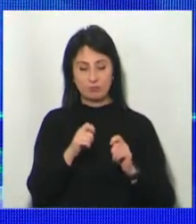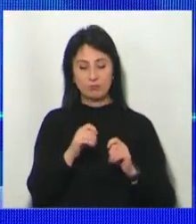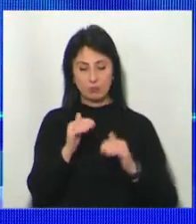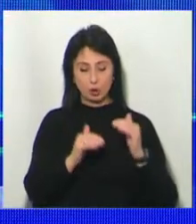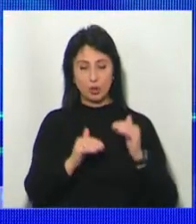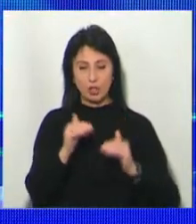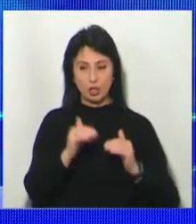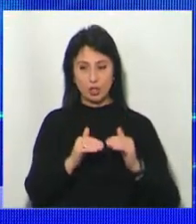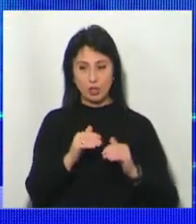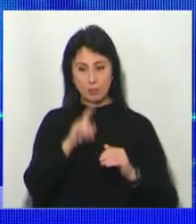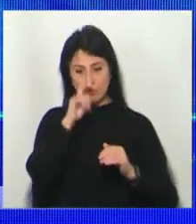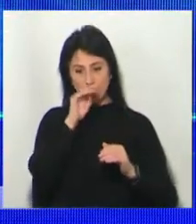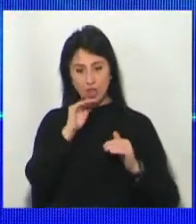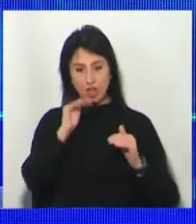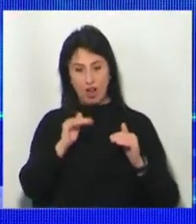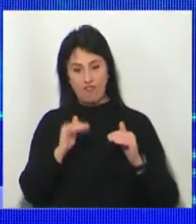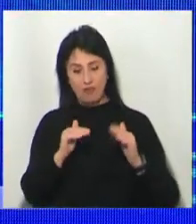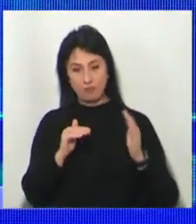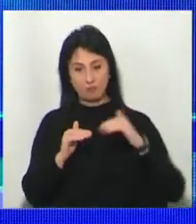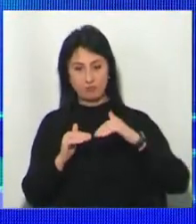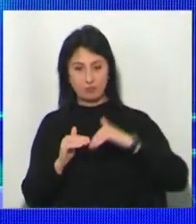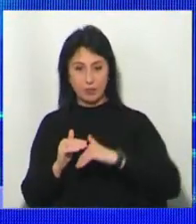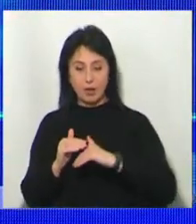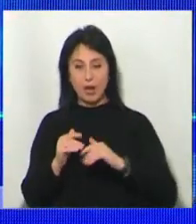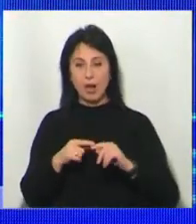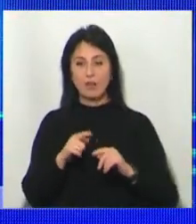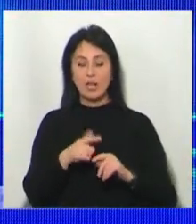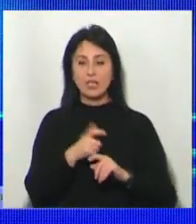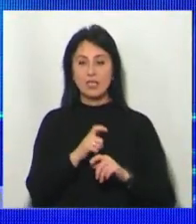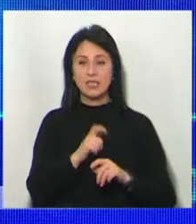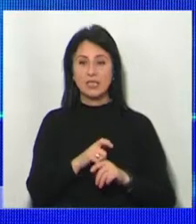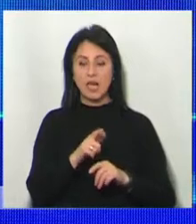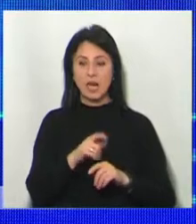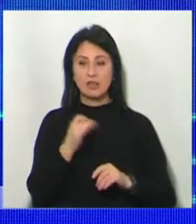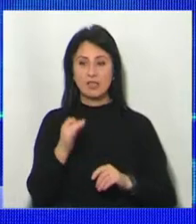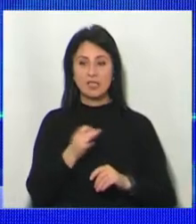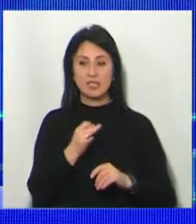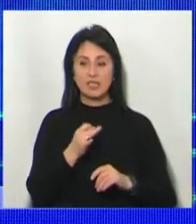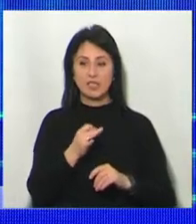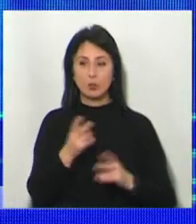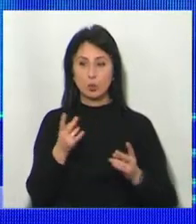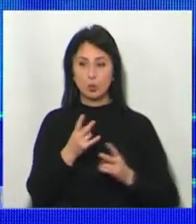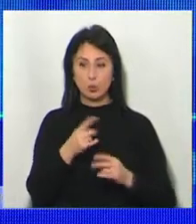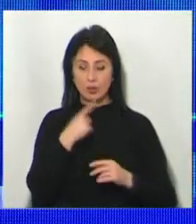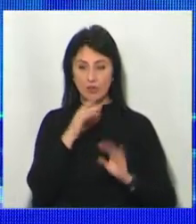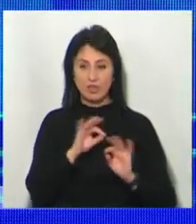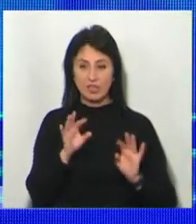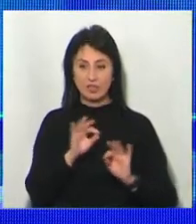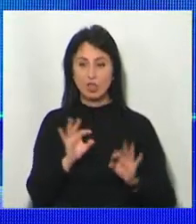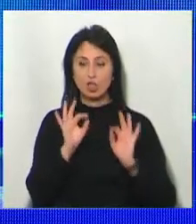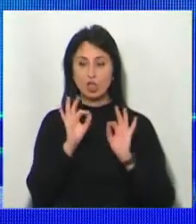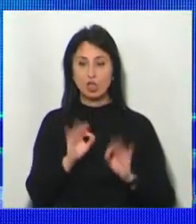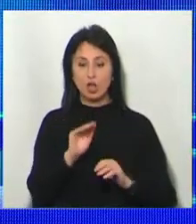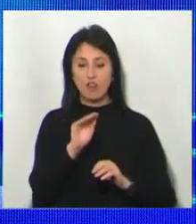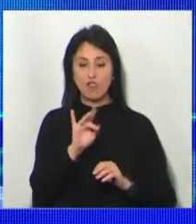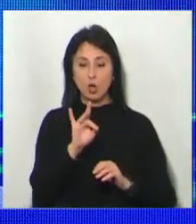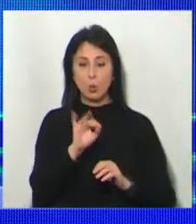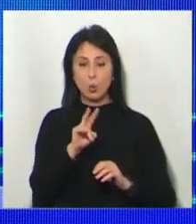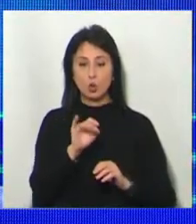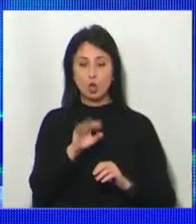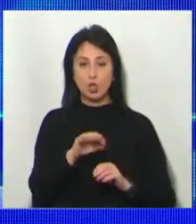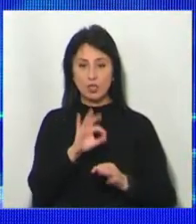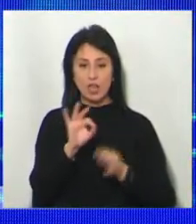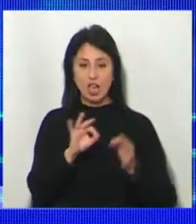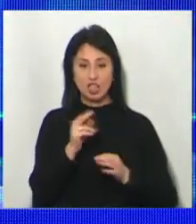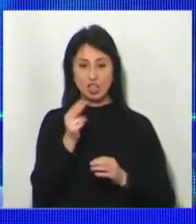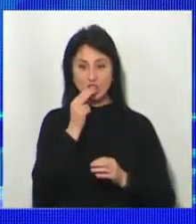ჟავატუტოვან წონასწორობას მჟავიანობისკენ გადახრისკენ და ძალიან ისეთი საინტერესოა და უნდა აღინიშნოს, რომ სწორედ ფრუქტოზის ჭარბი